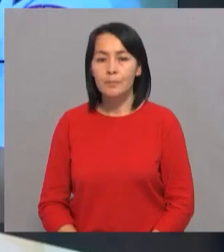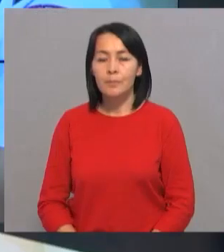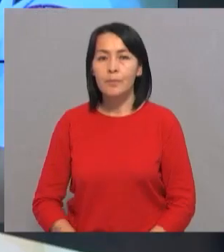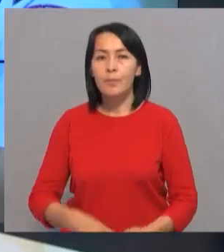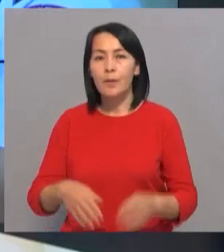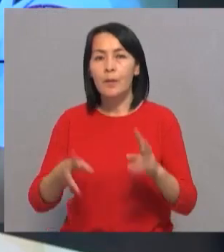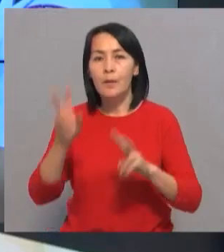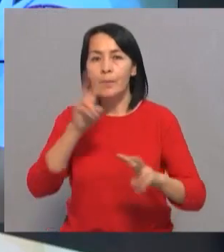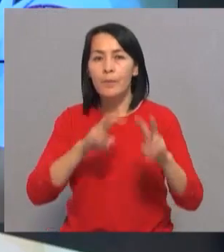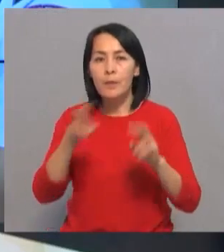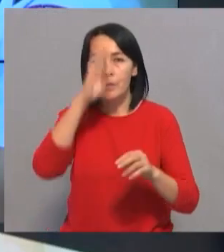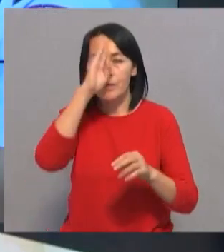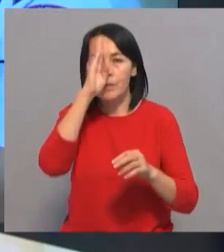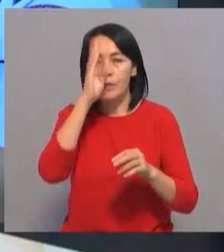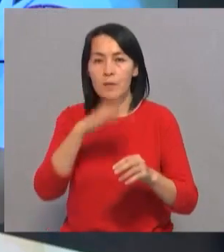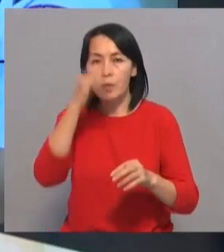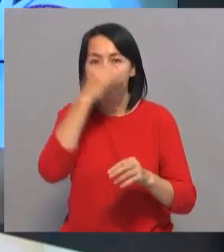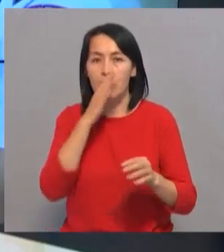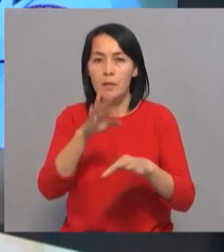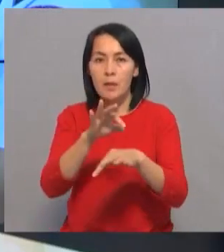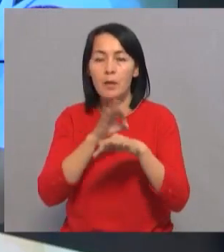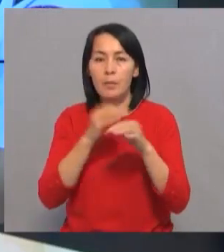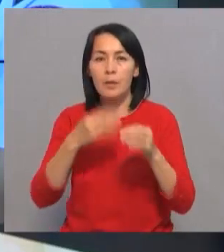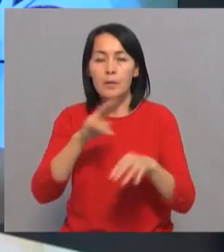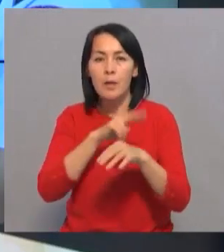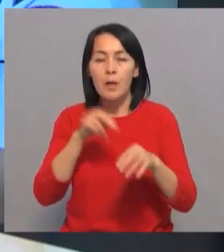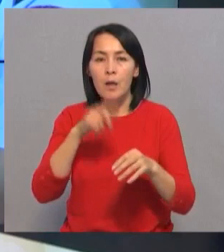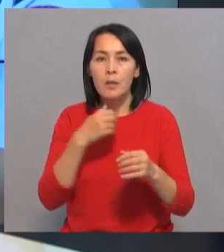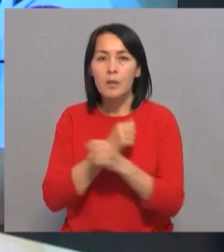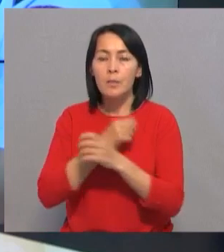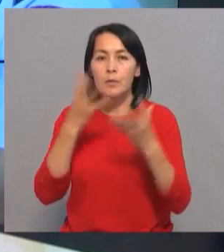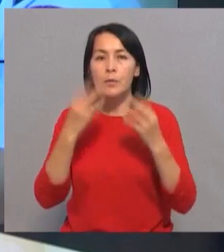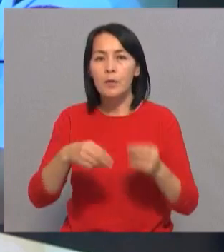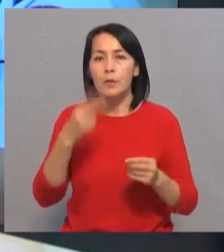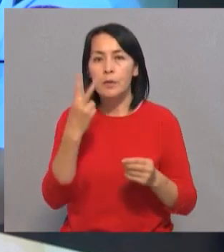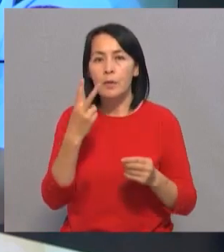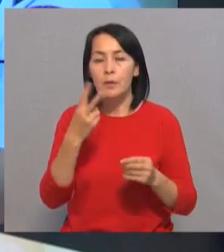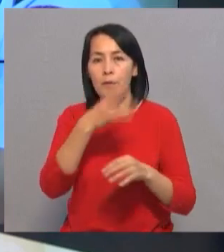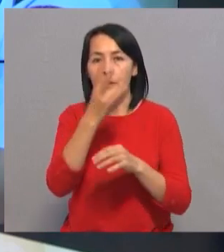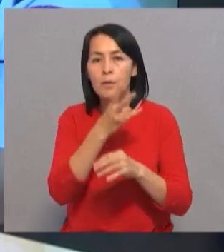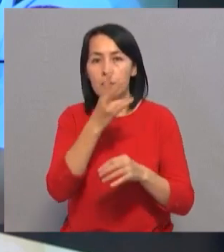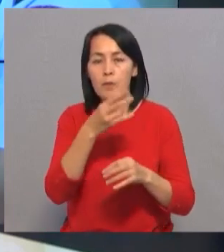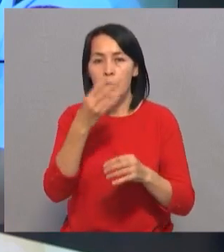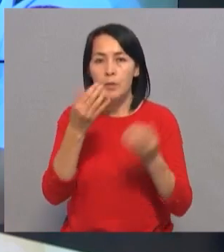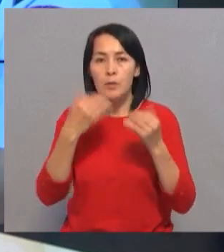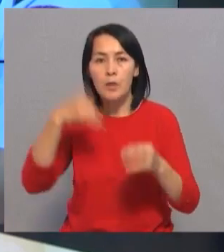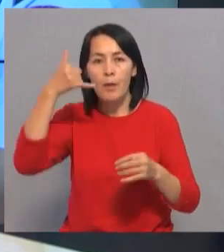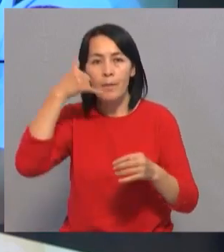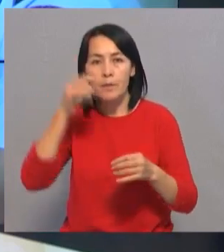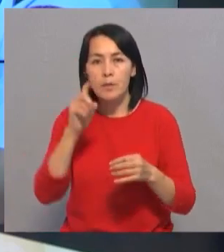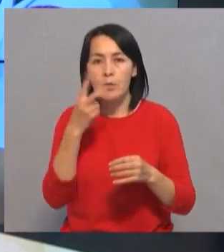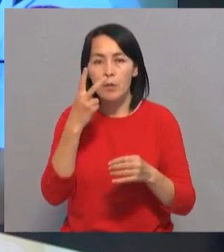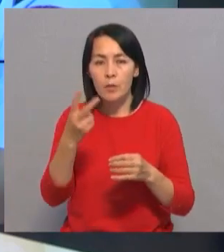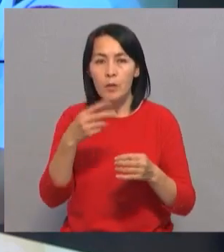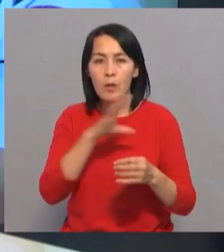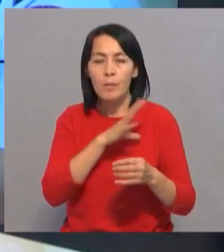Пропавшего подростка вернули в семье полицейские Шымкента. В минувшие выходные примерно в 2 часа ночи на пульт 102 Абайского районного управления